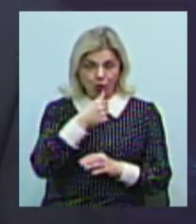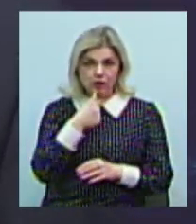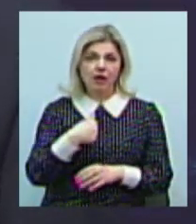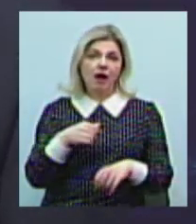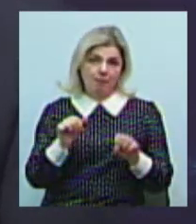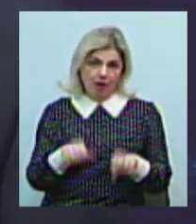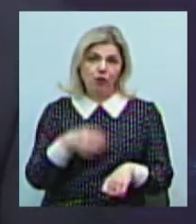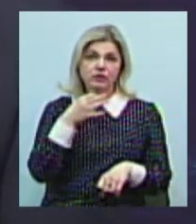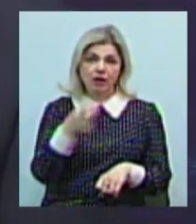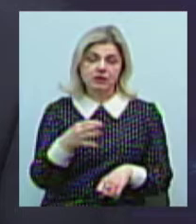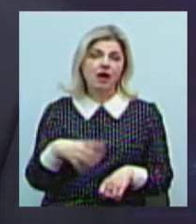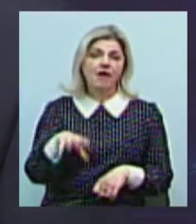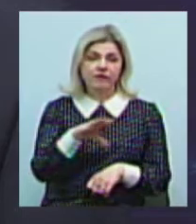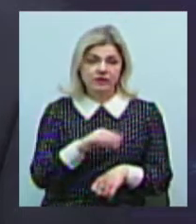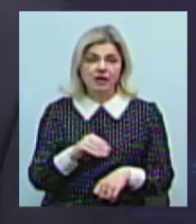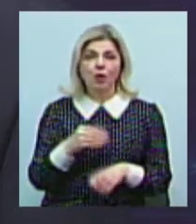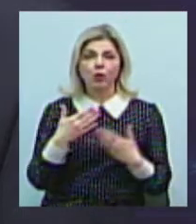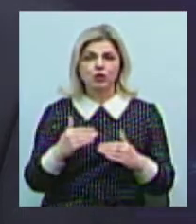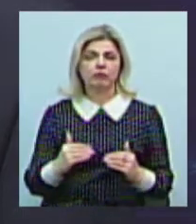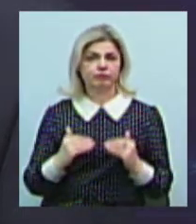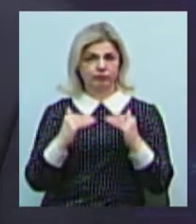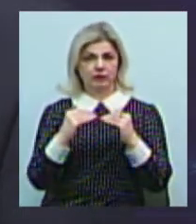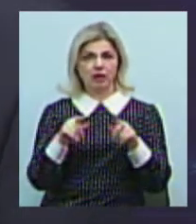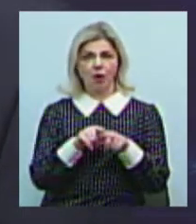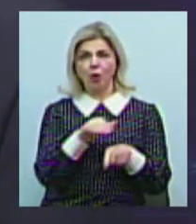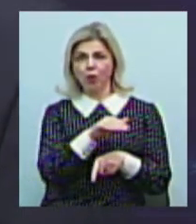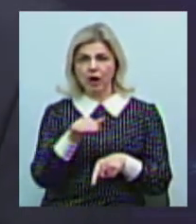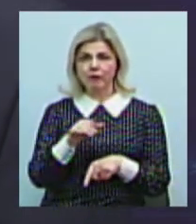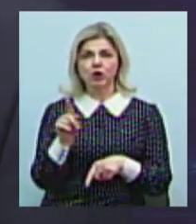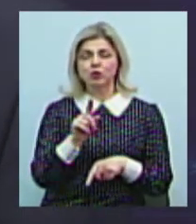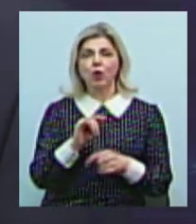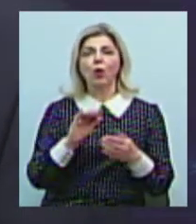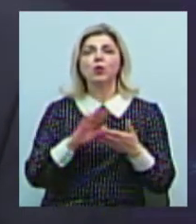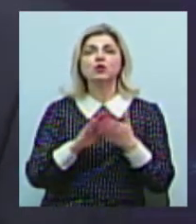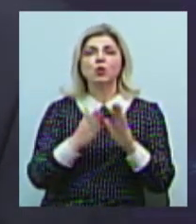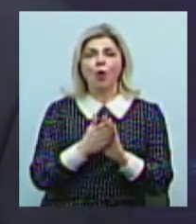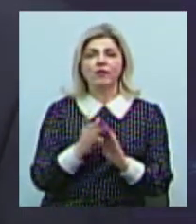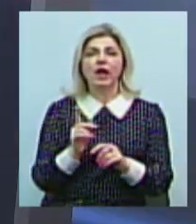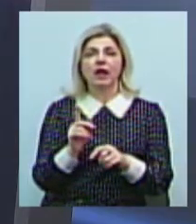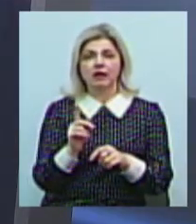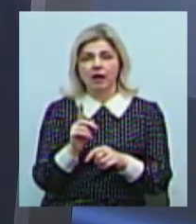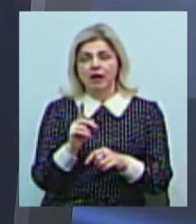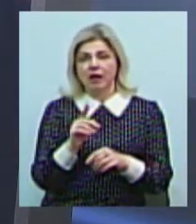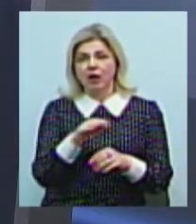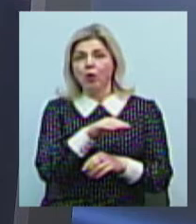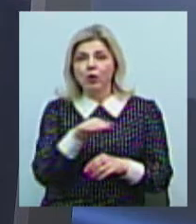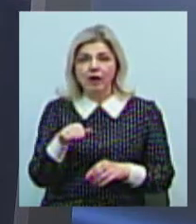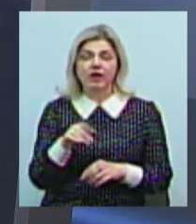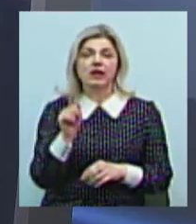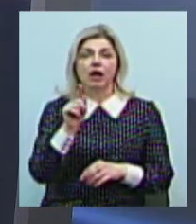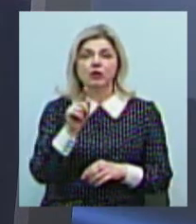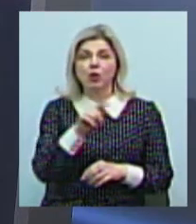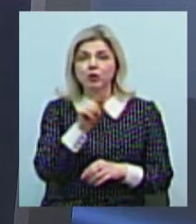что все подтянулись до такого уровня, что условный тонометр именно замера вот того самого